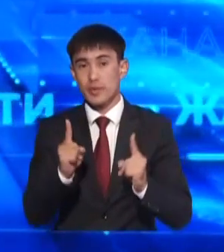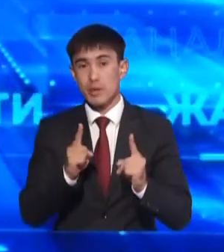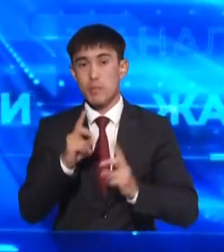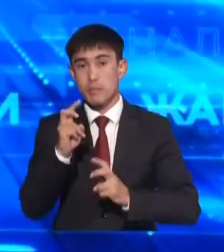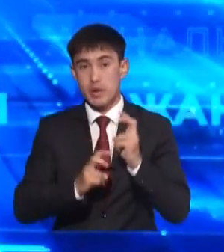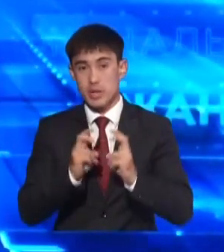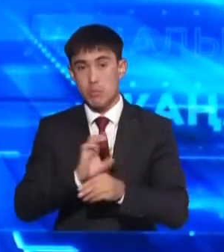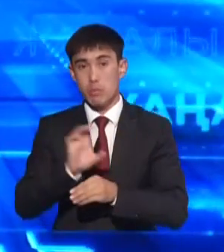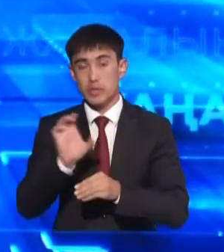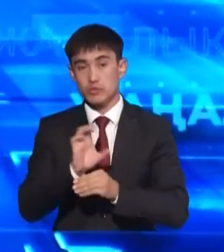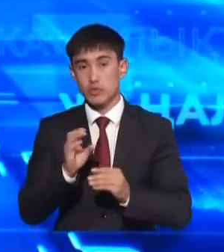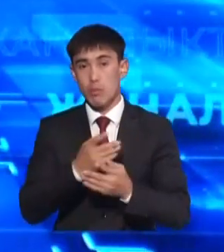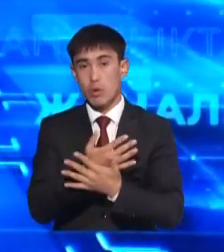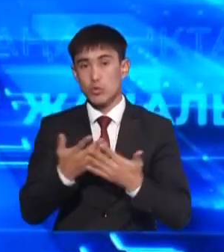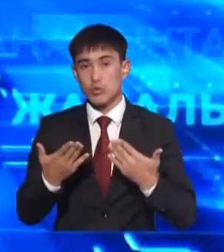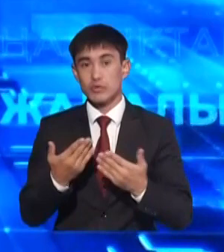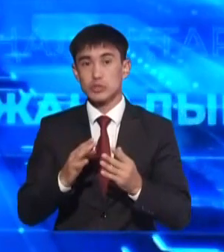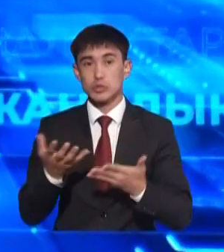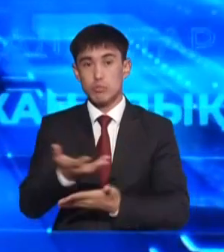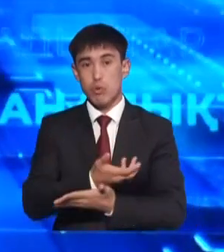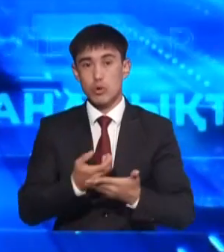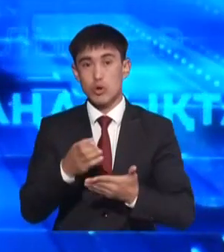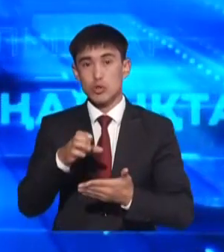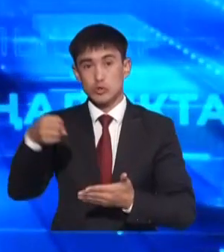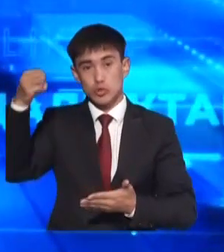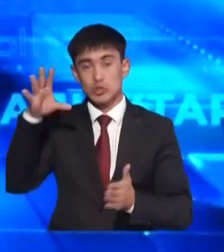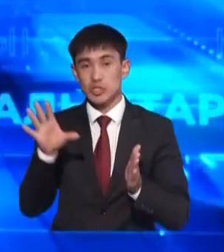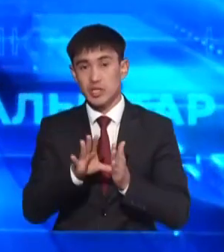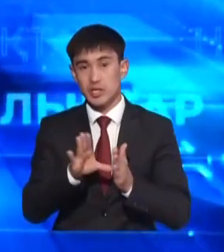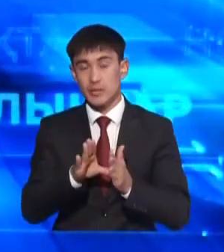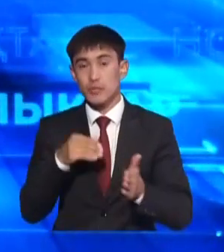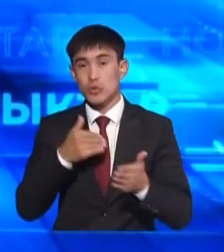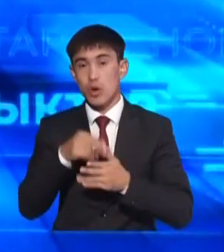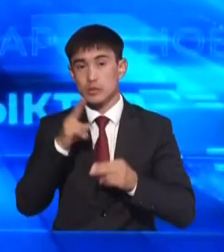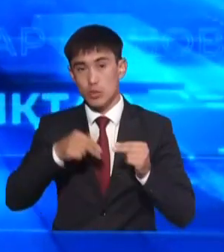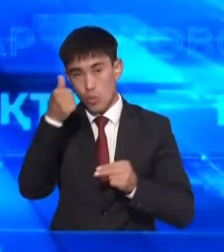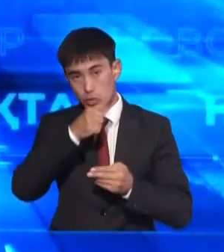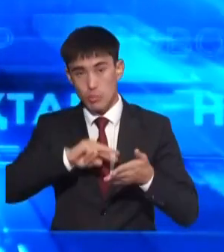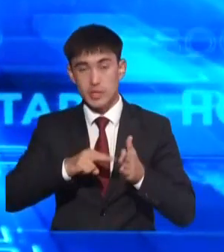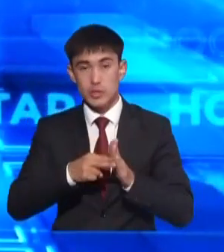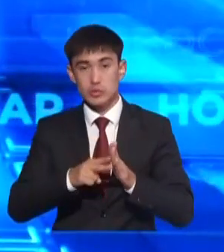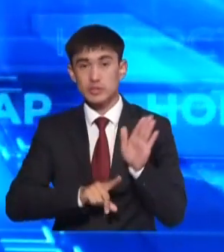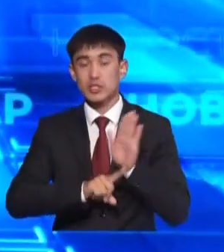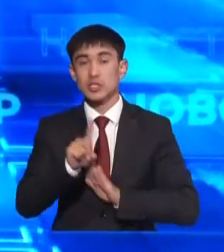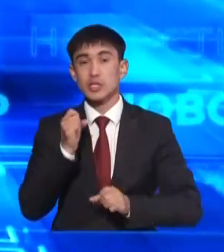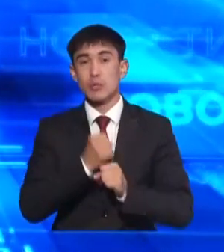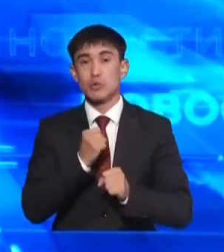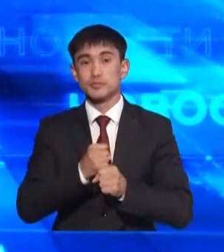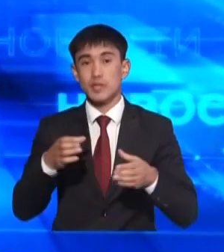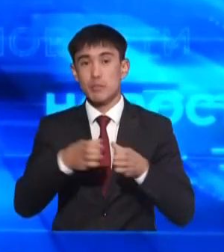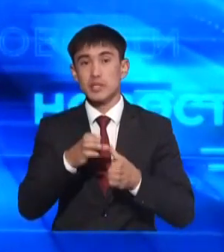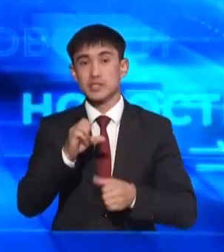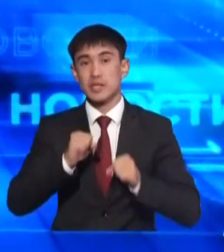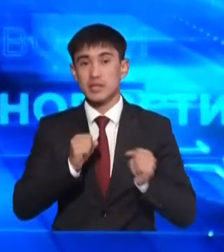крупные предприятия по производству оборудования для сбора солнечной энергии. До конца года планируется начало работы